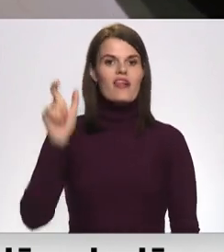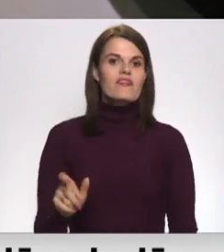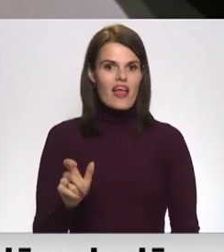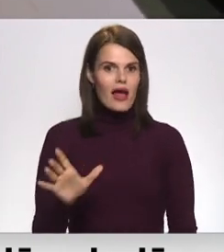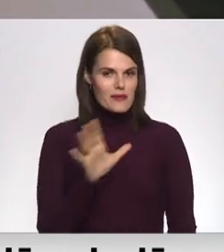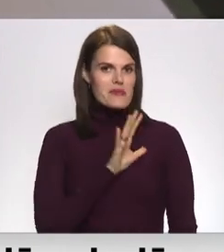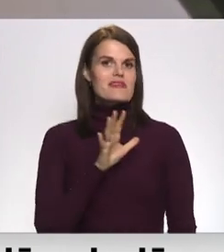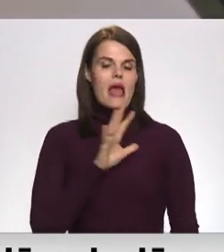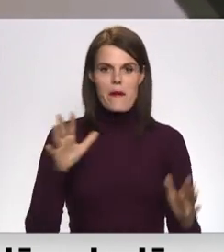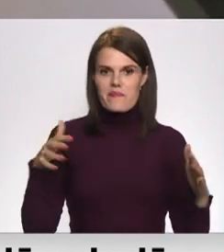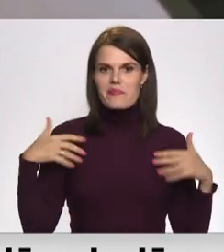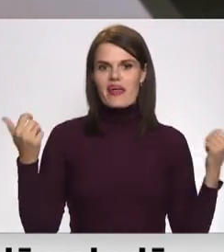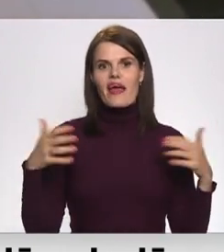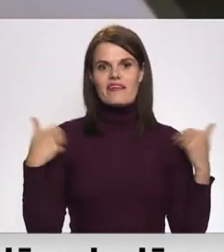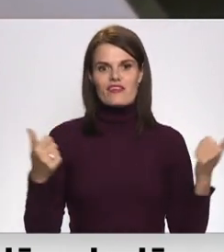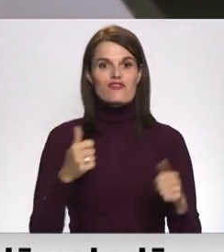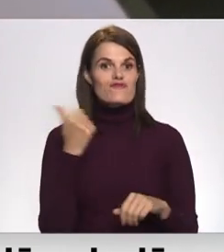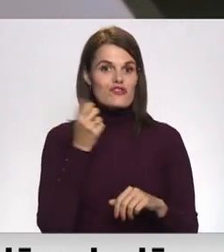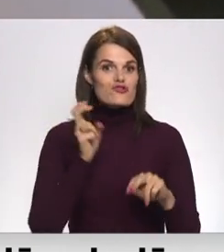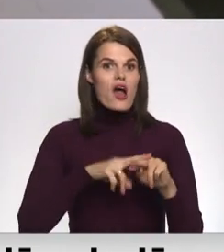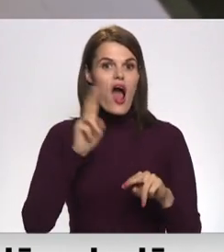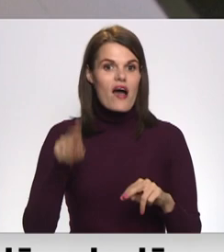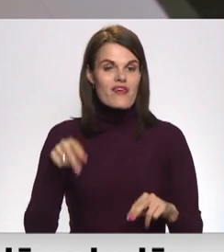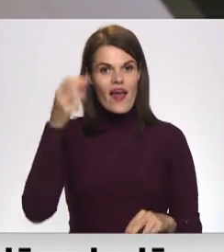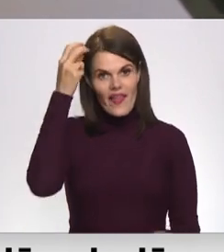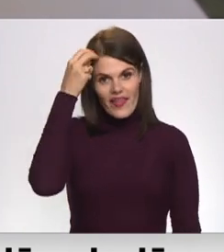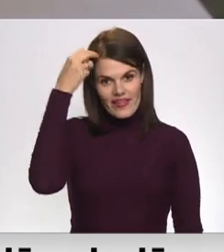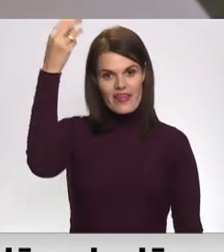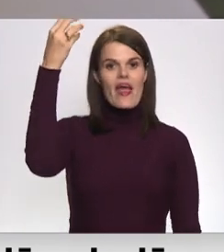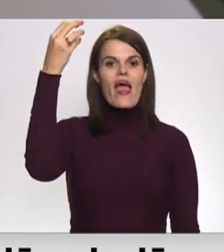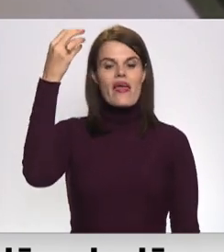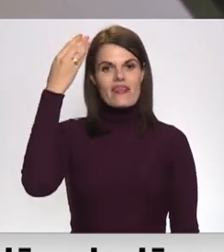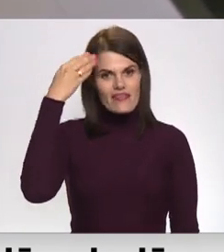bija priecīgs. Viņš ļāva